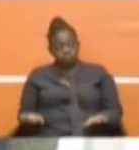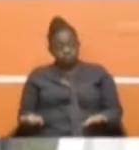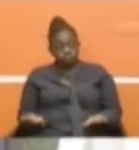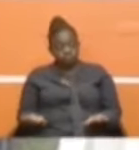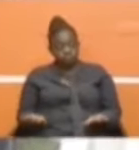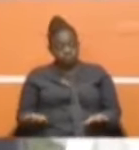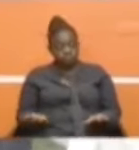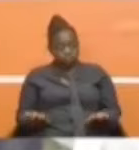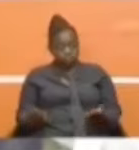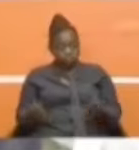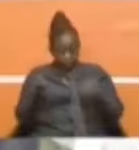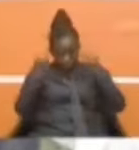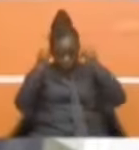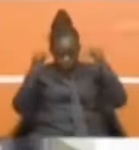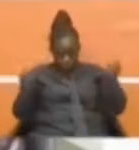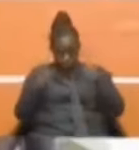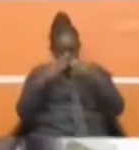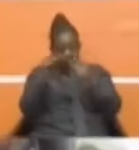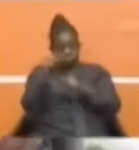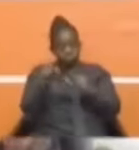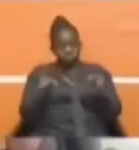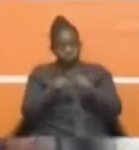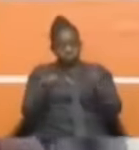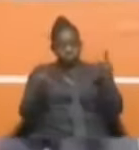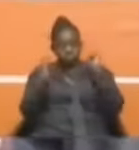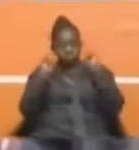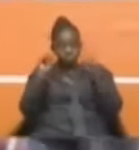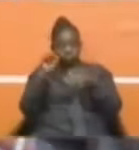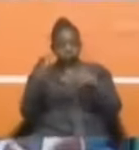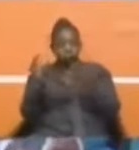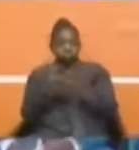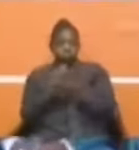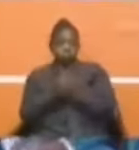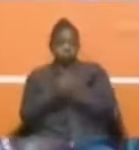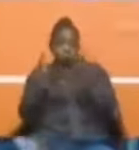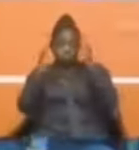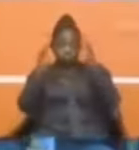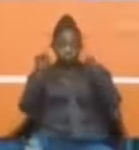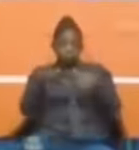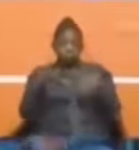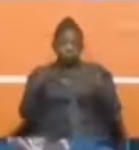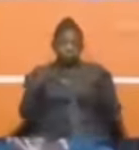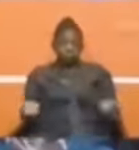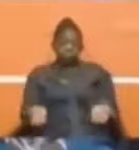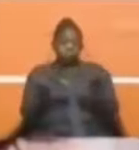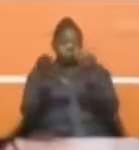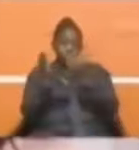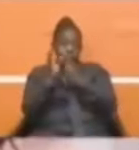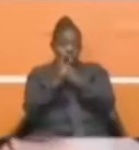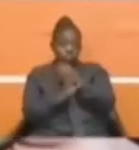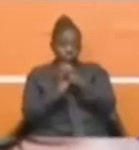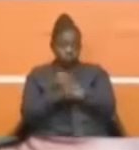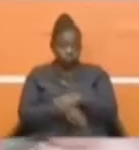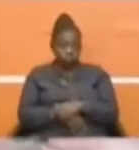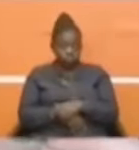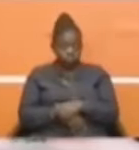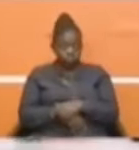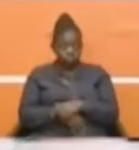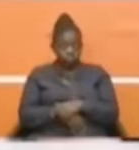egiriwo. Pulezidenti yeebazizza abaddukanya yunivasite eno olw'okusomulaka ku masomo agenderamu okubbulula eggwanga.